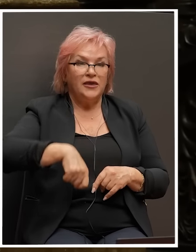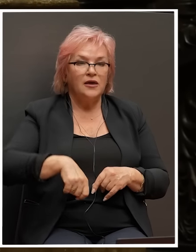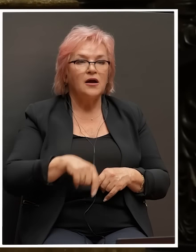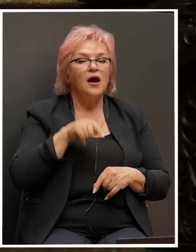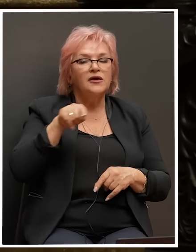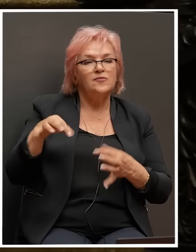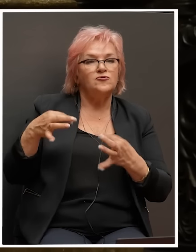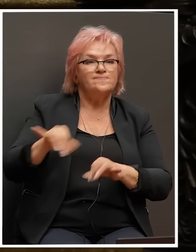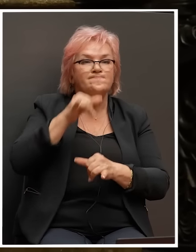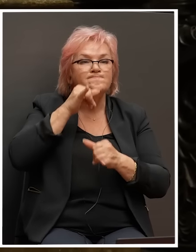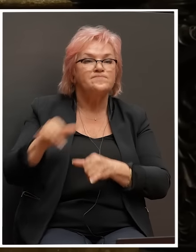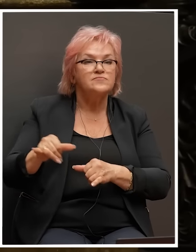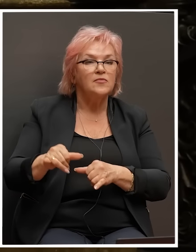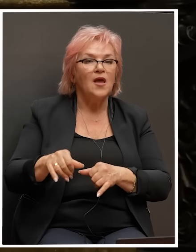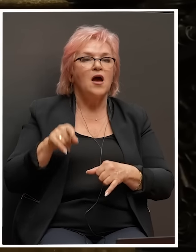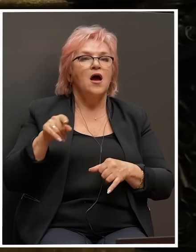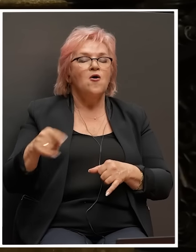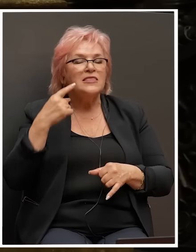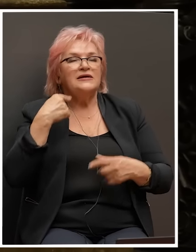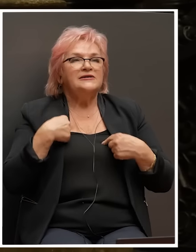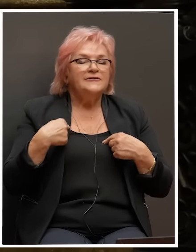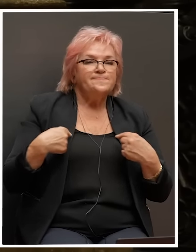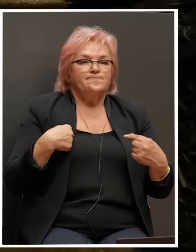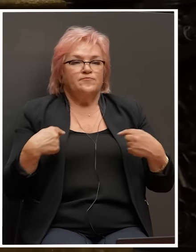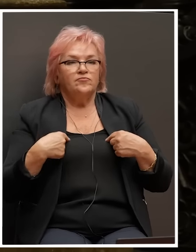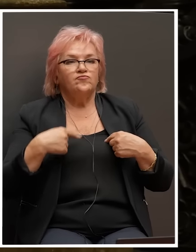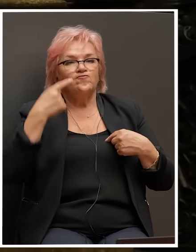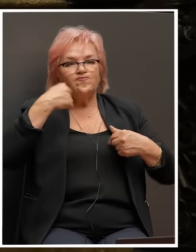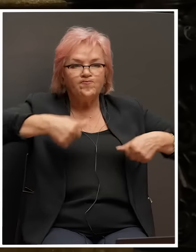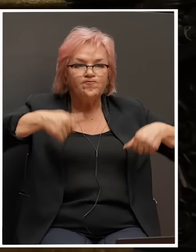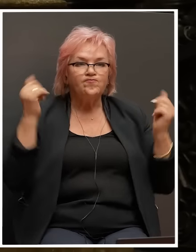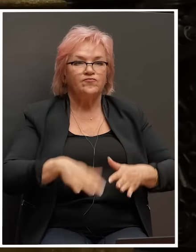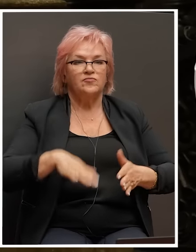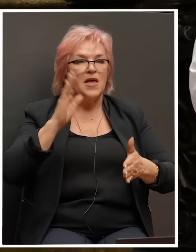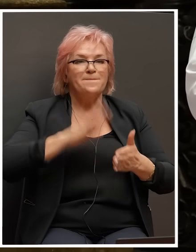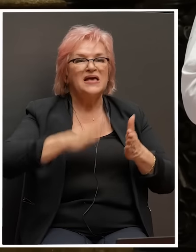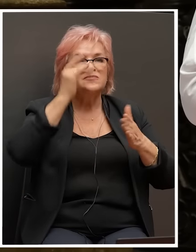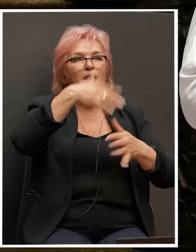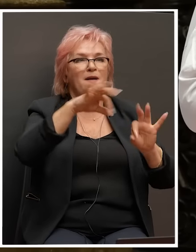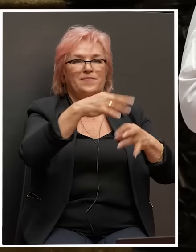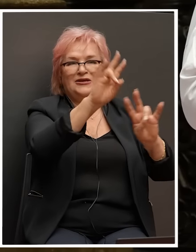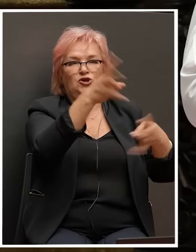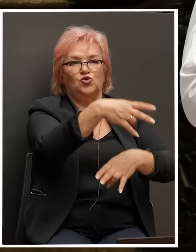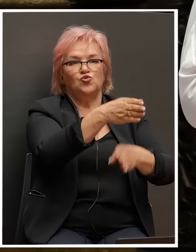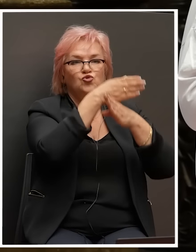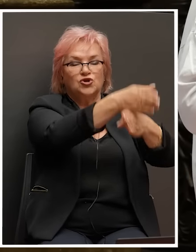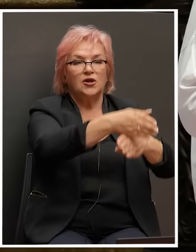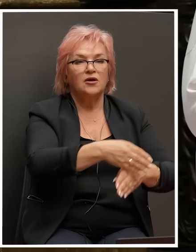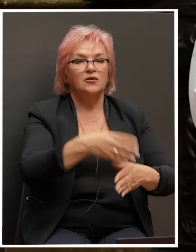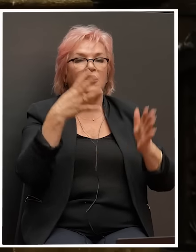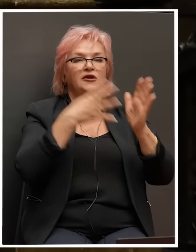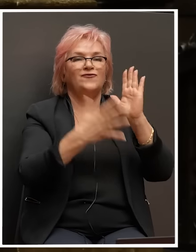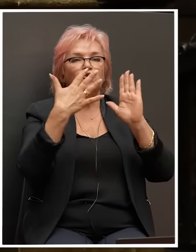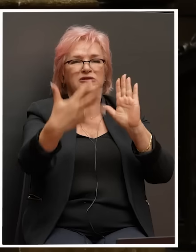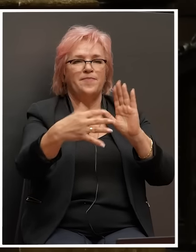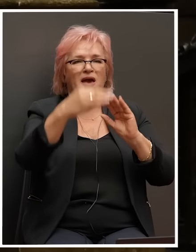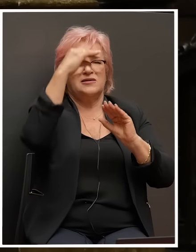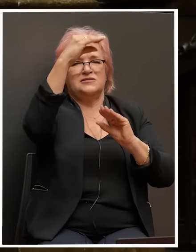Ему разрешения не давали. И вот он мучился и решил, что и обойдется он без папы. 95 тезисов